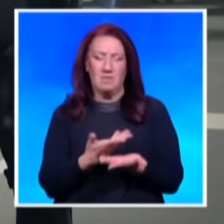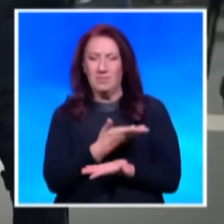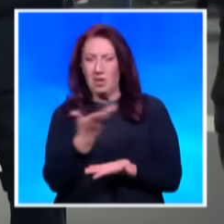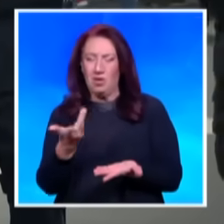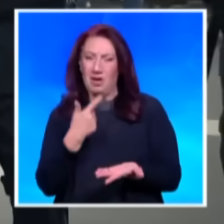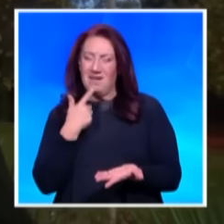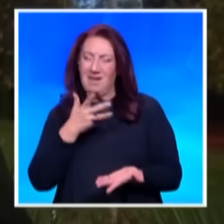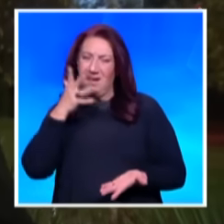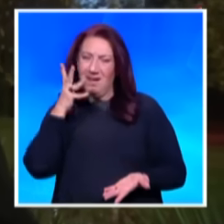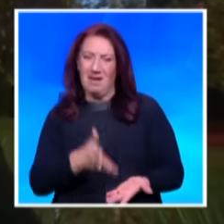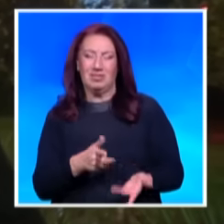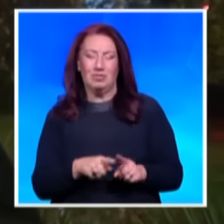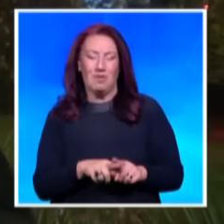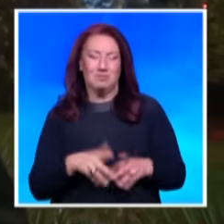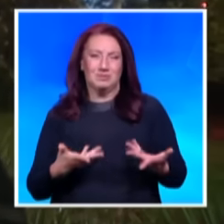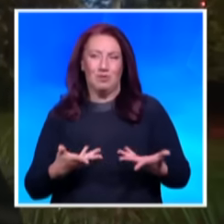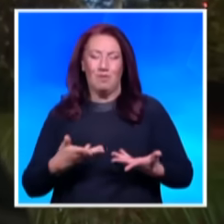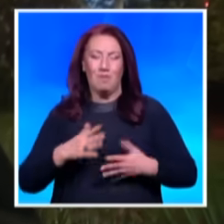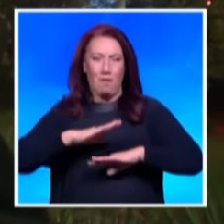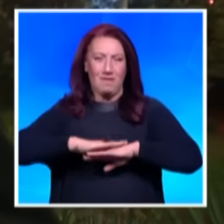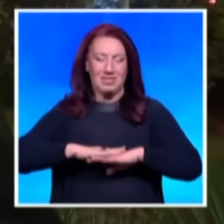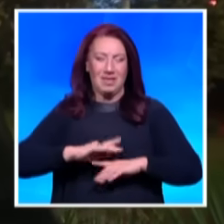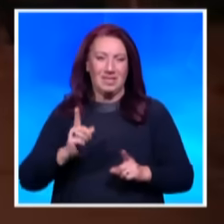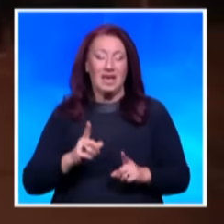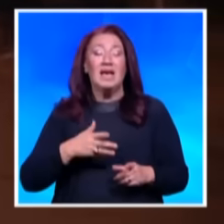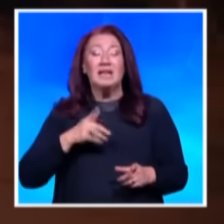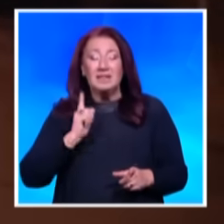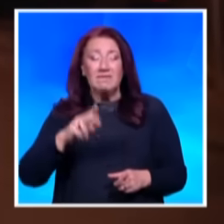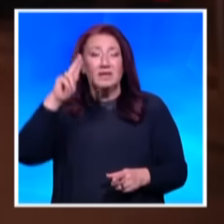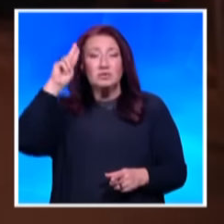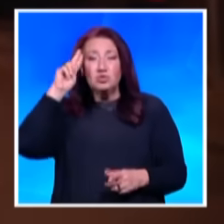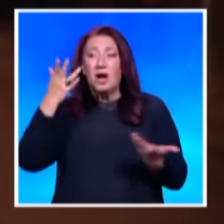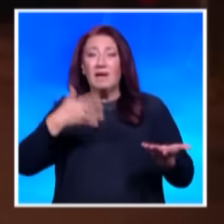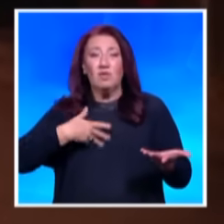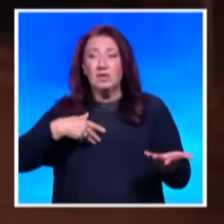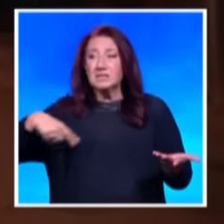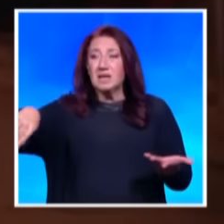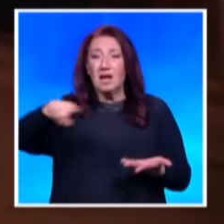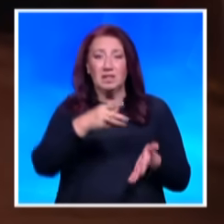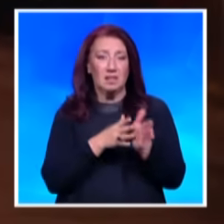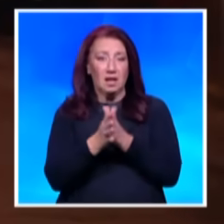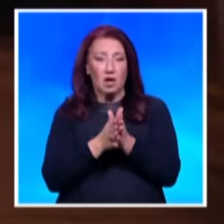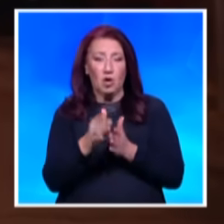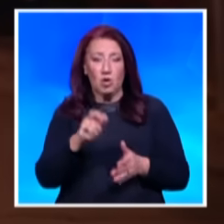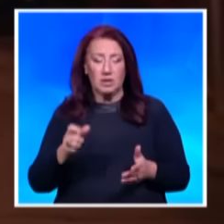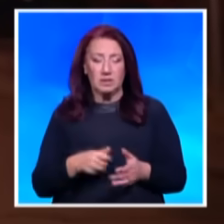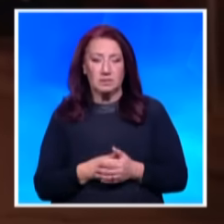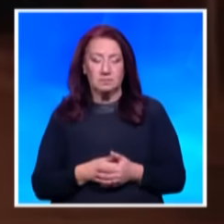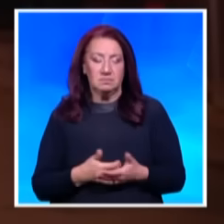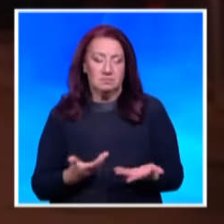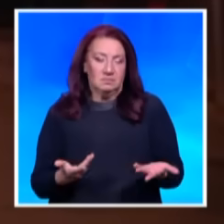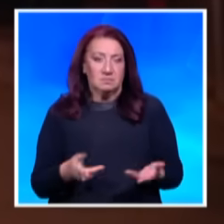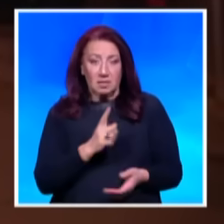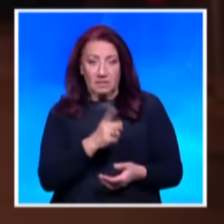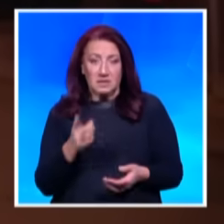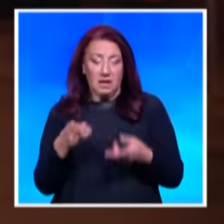трябва да просто да се махнат и да се слушат това, което искат хората. Всеки нормално така, човек с мислеща глава, ма е